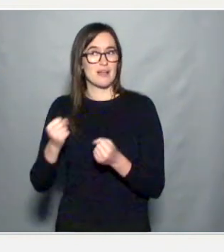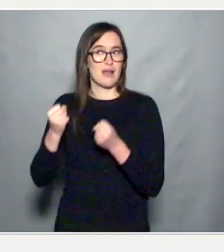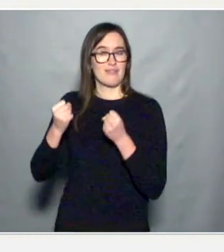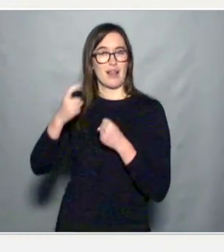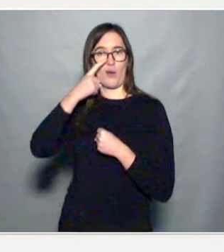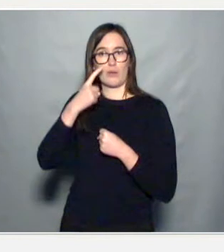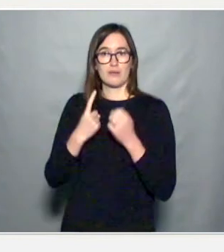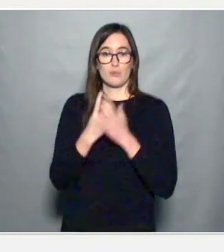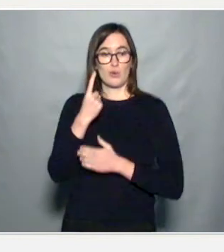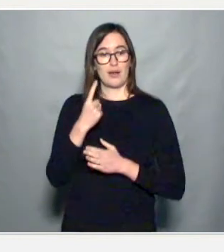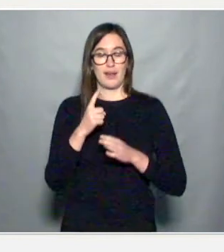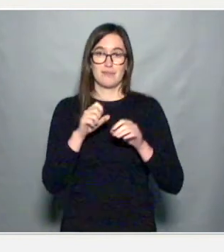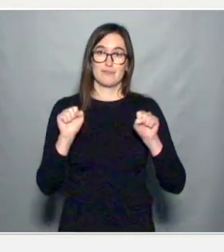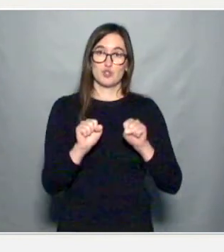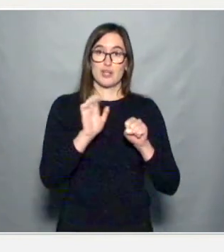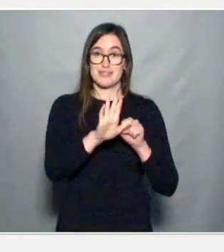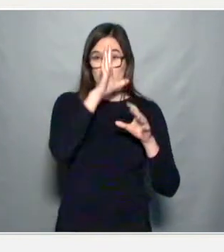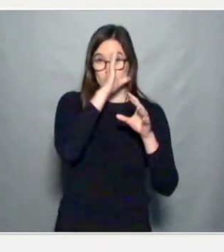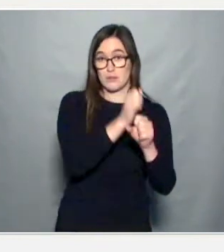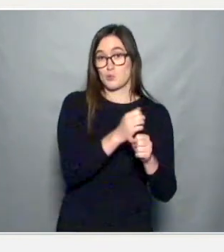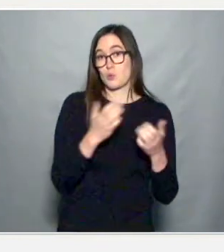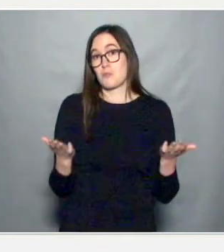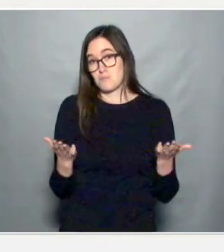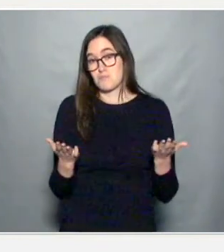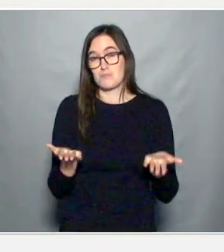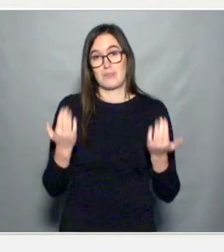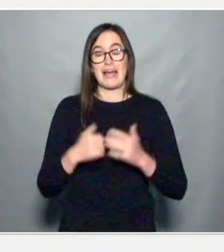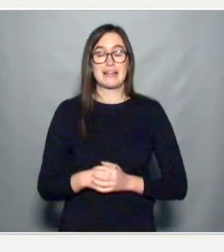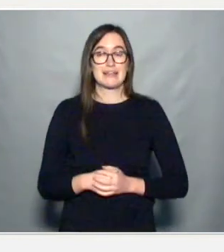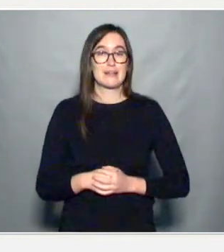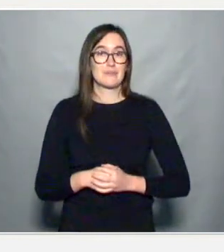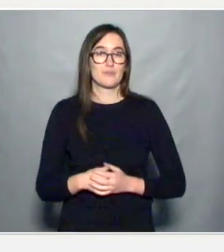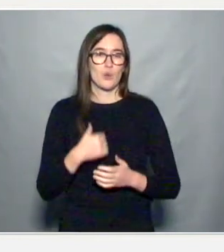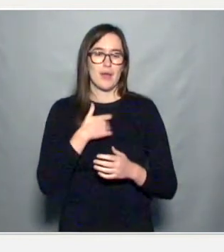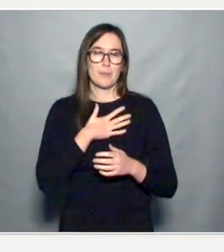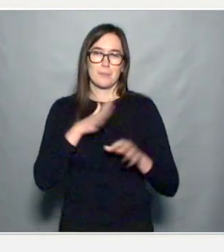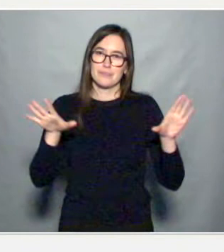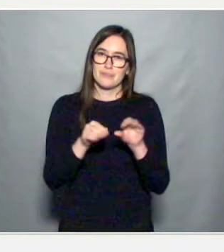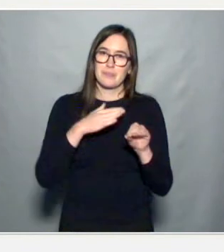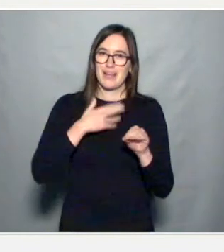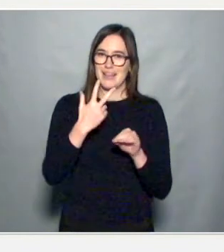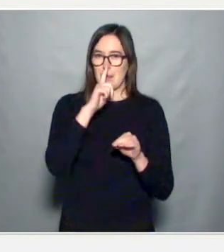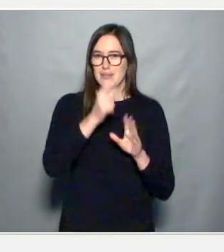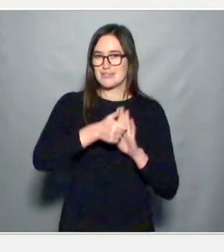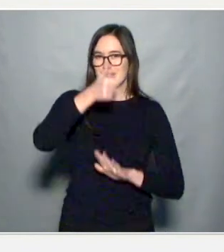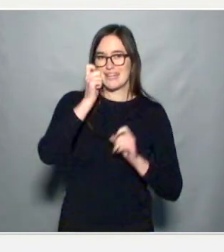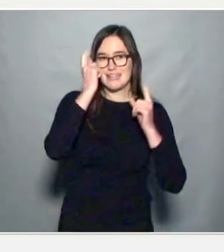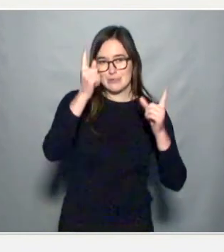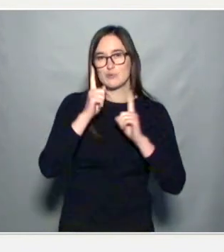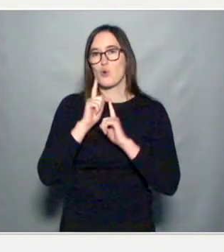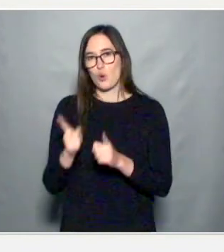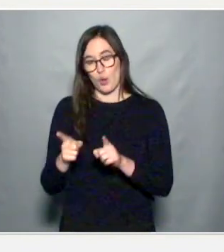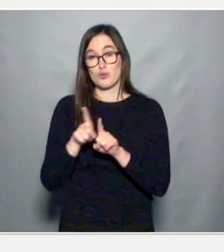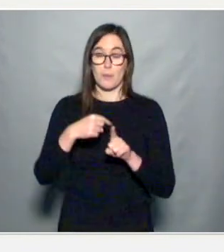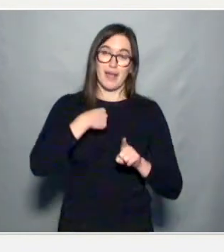störa koncentrationen. Jag ska sammanfatta mina 3 viktigaste tips och råd som jag själv mår bra av